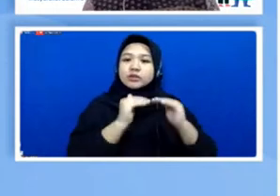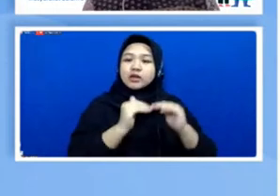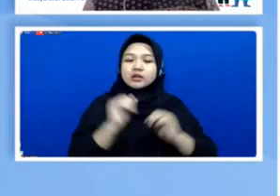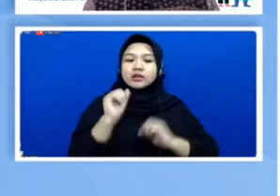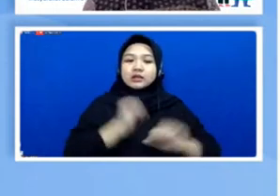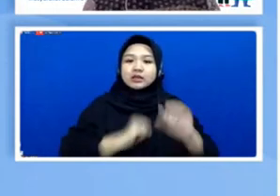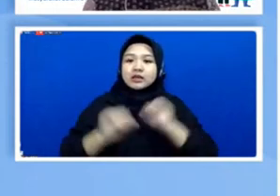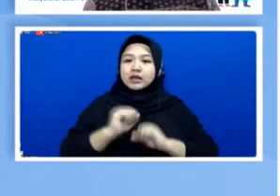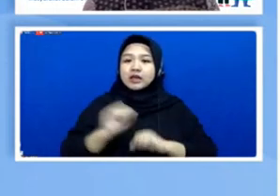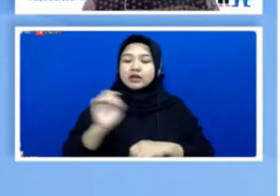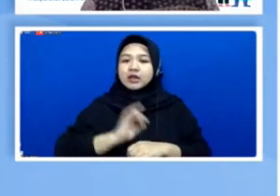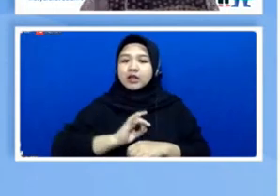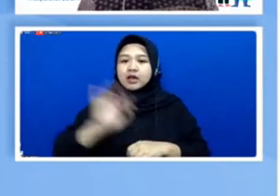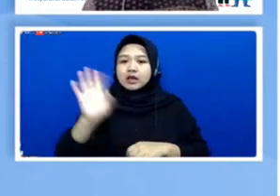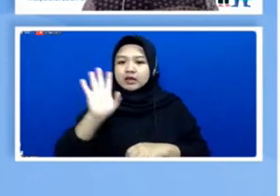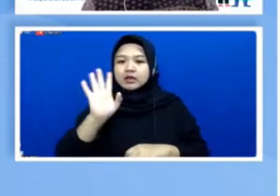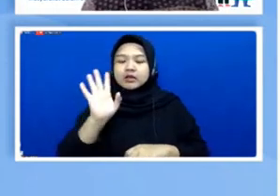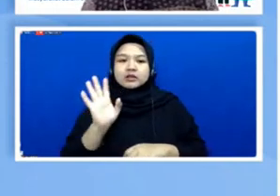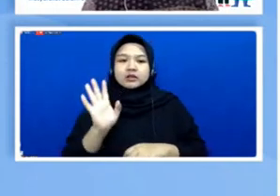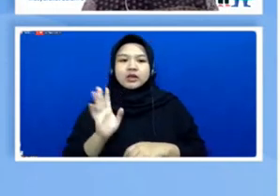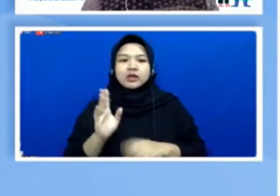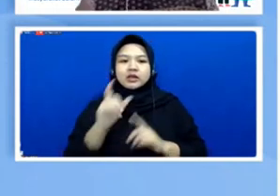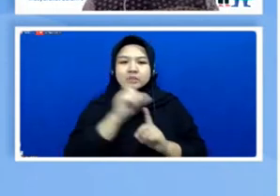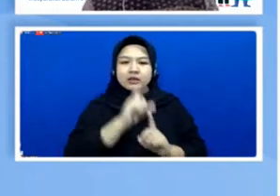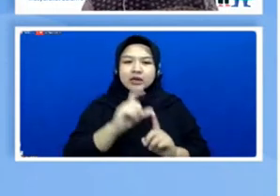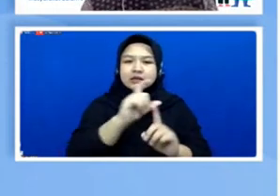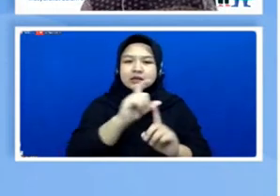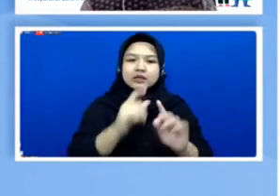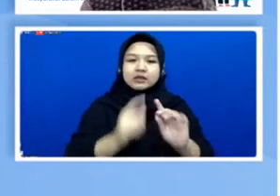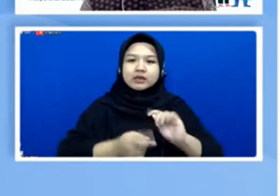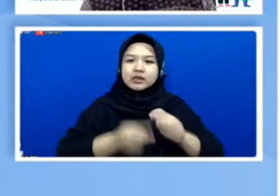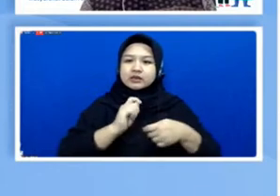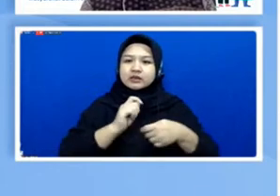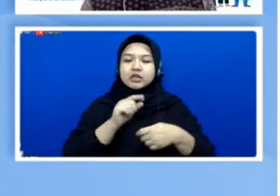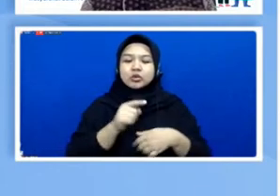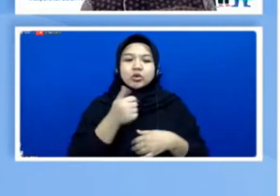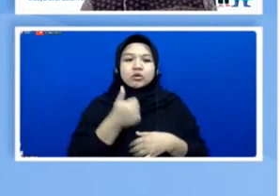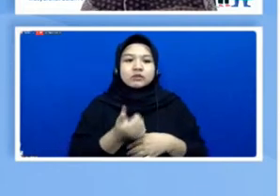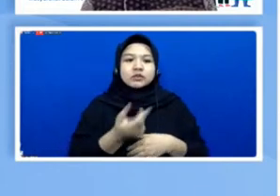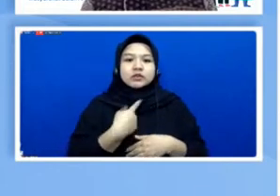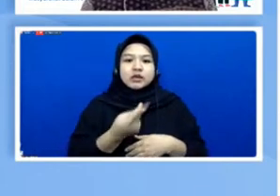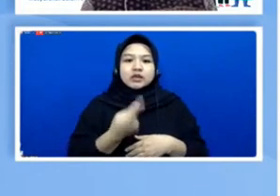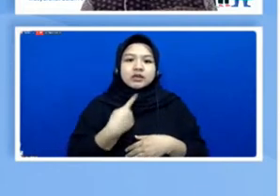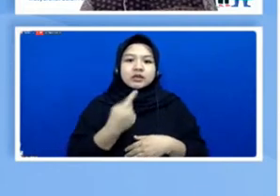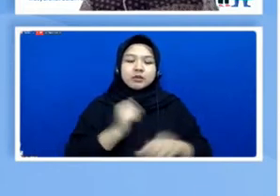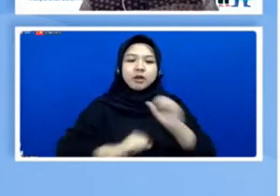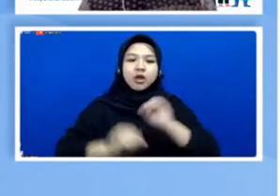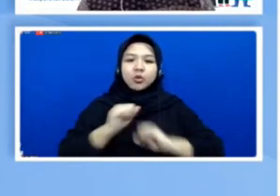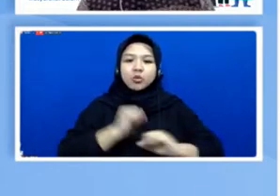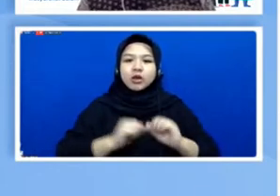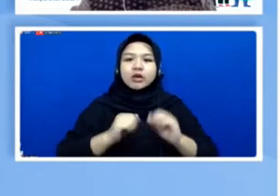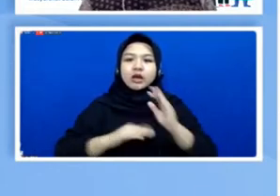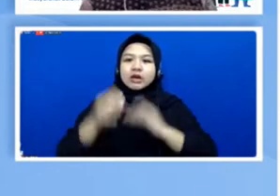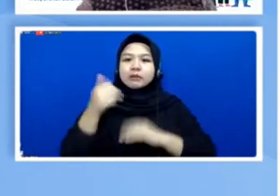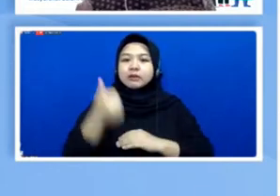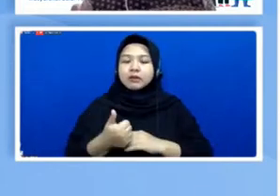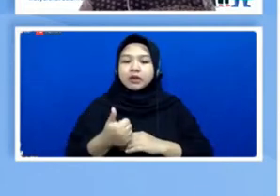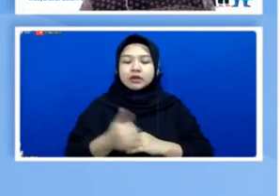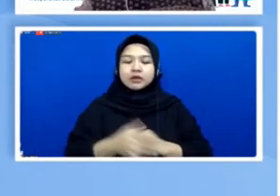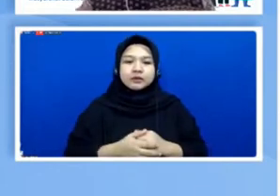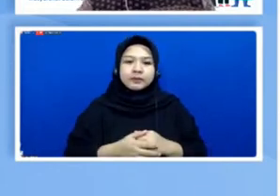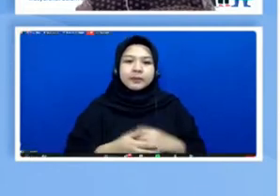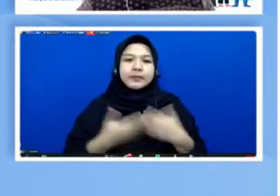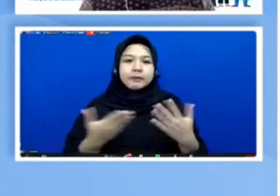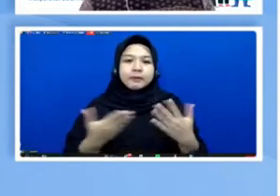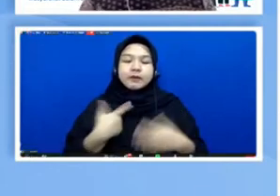lain yang ke tracing, testing itu bisa kita lakukan dengan lebih baik. Jadi memang bagaimana